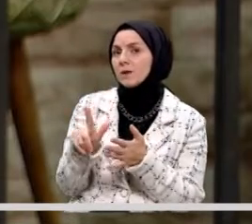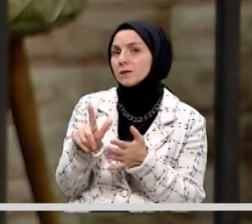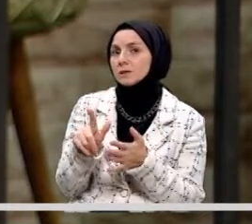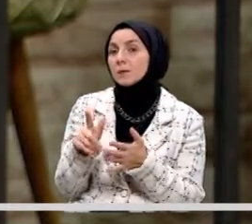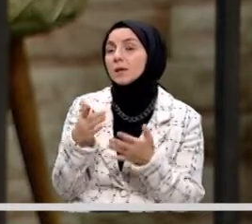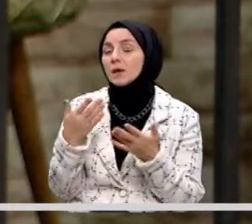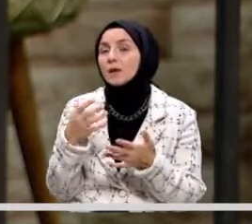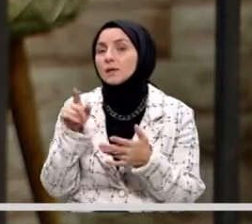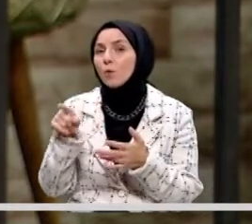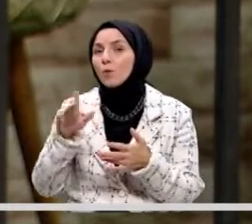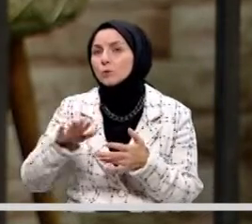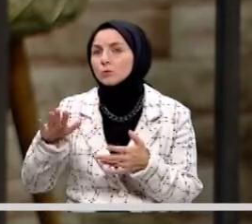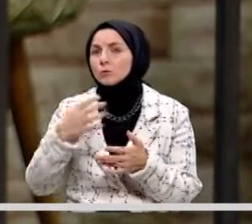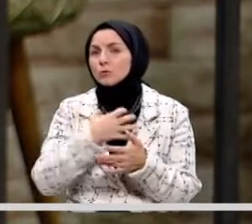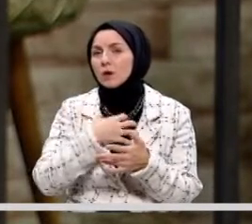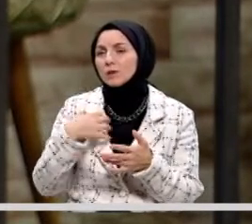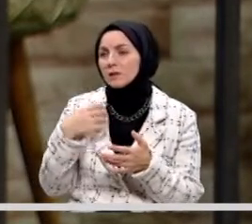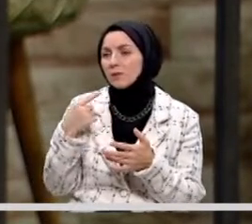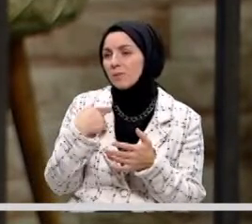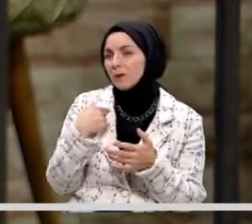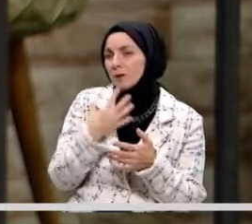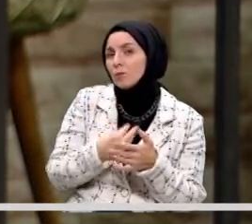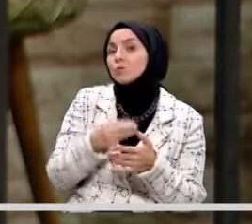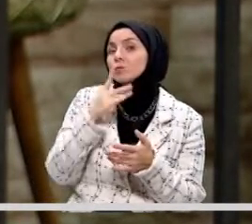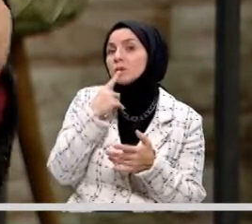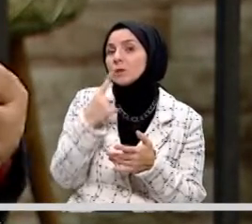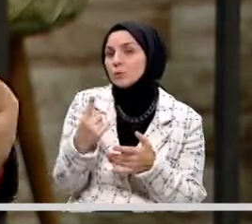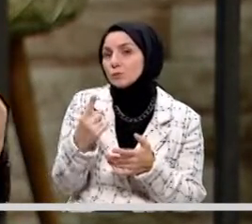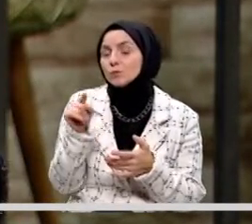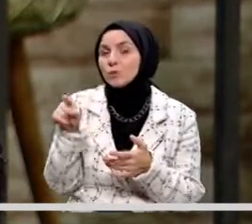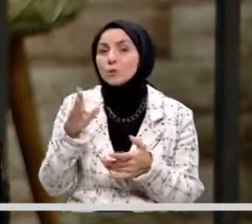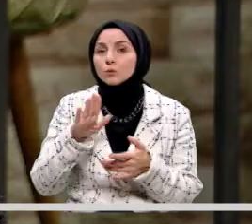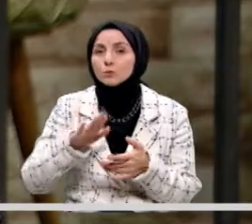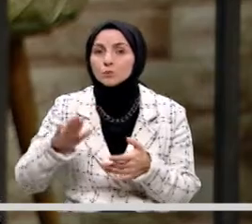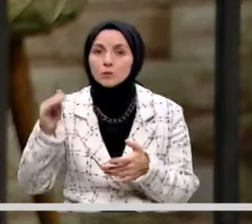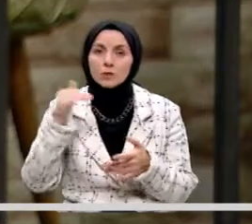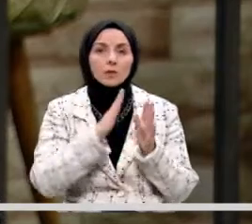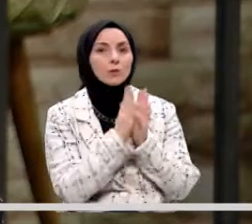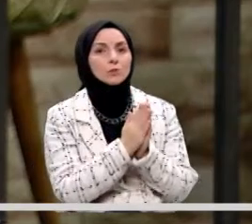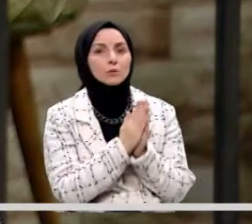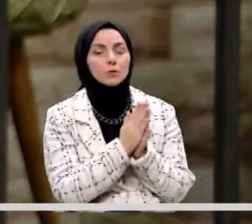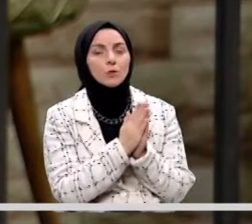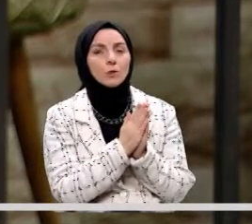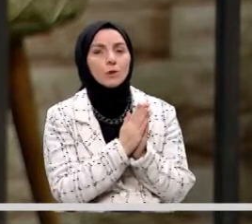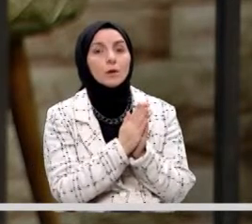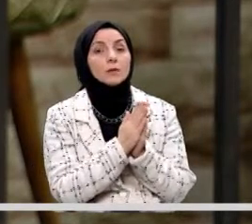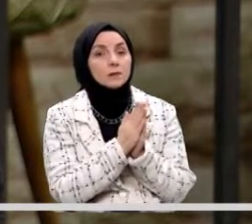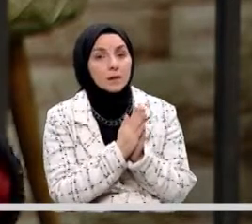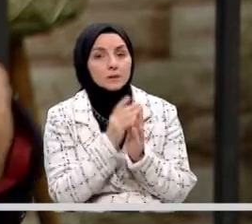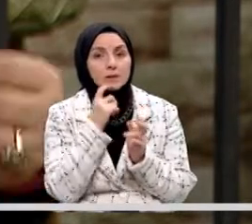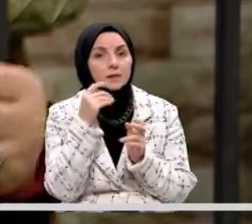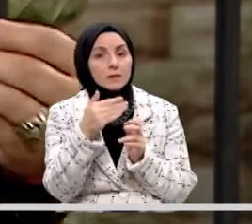üzme dediği için çocuk da gelip özür diliyor bu en tehlikeli şey ne olur İleride arkadaşları onu üzmesin diye